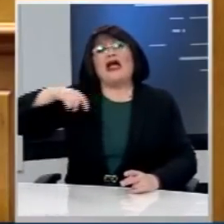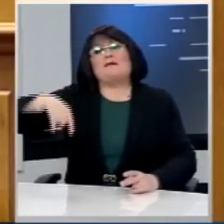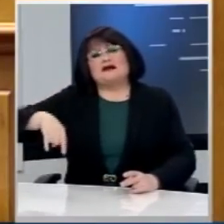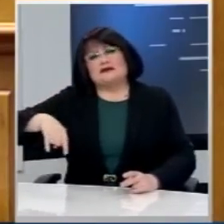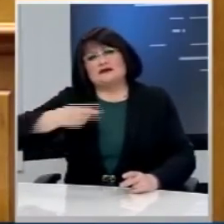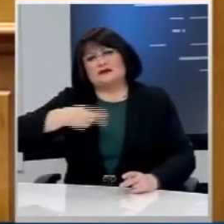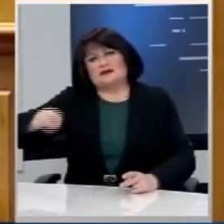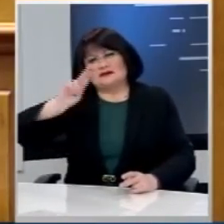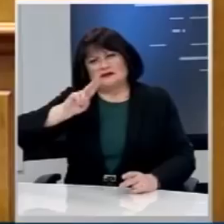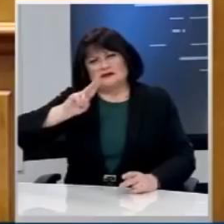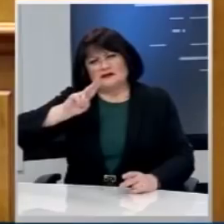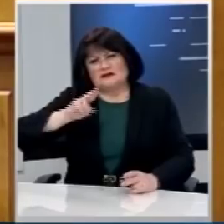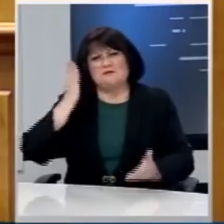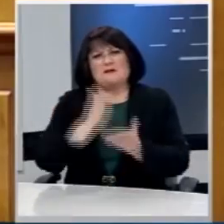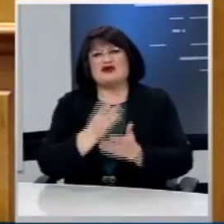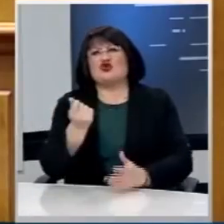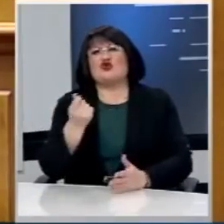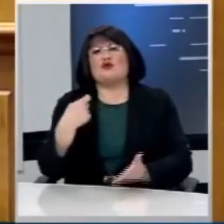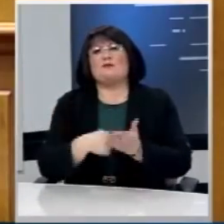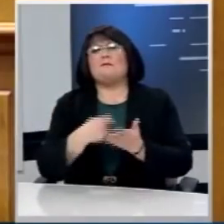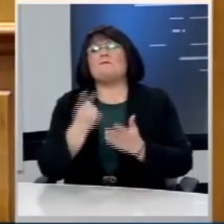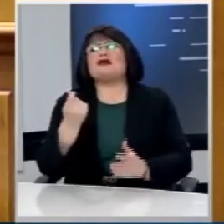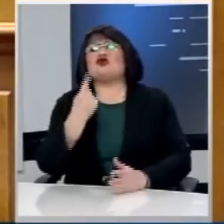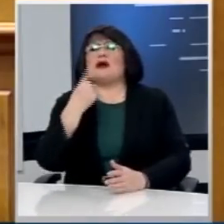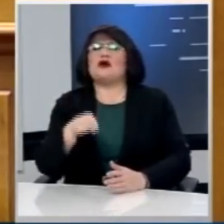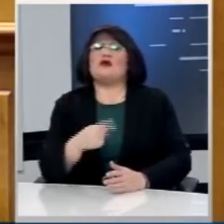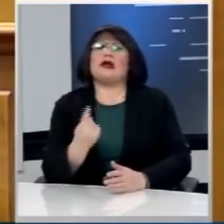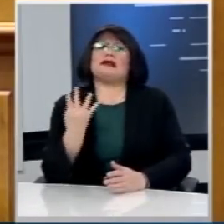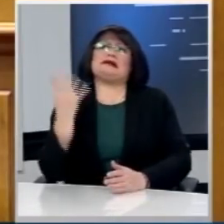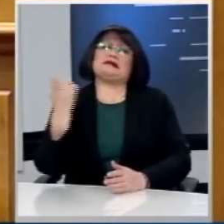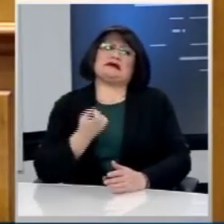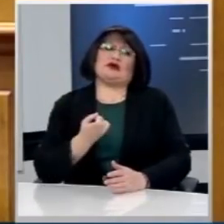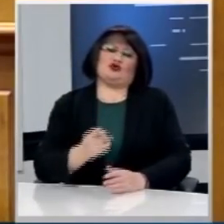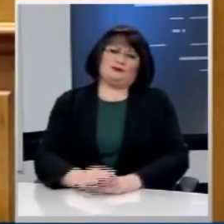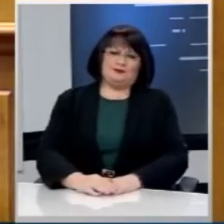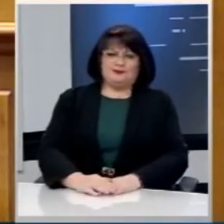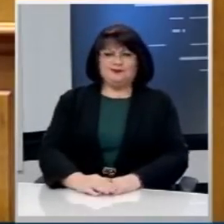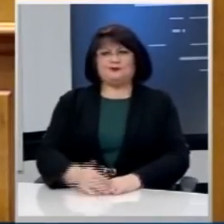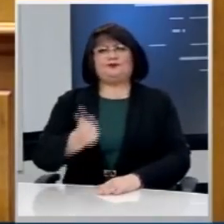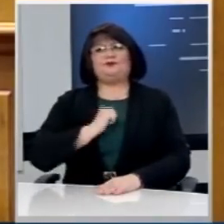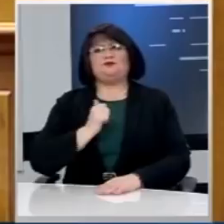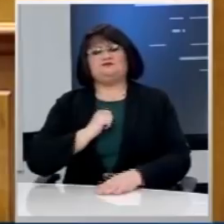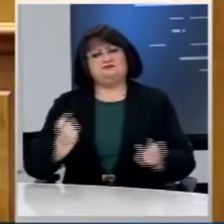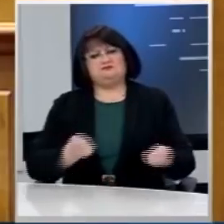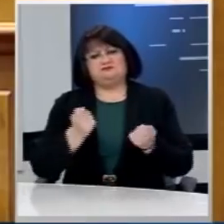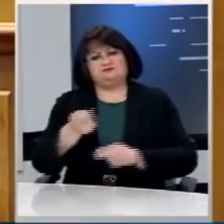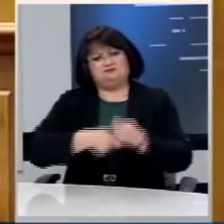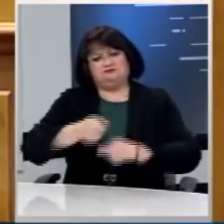την ίδια στιγμή αύξηση του μέσου μισθού 1,4% και αύξηση της ιδιωτικής